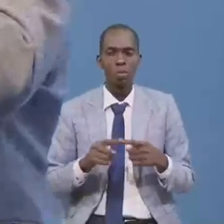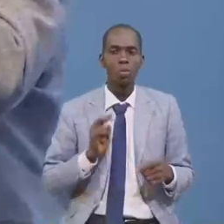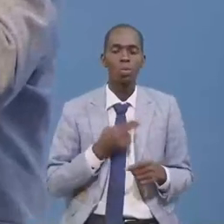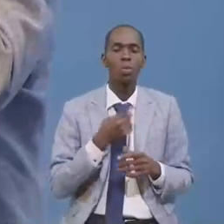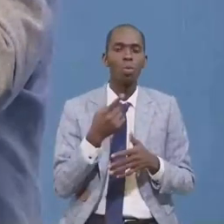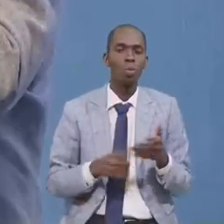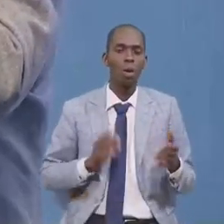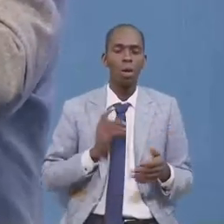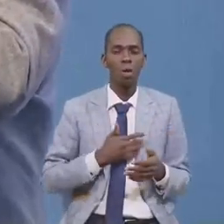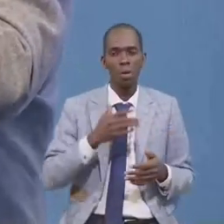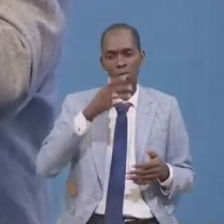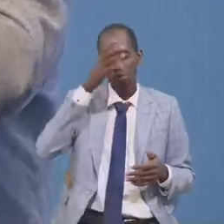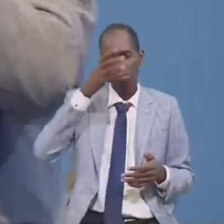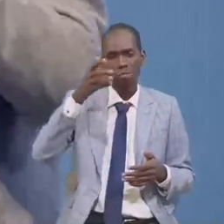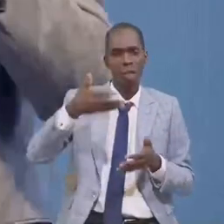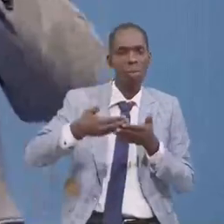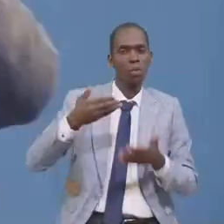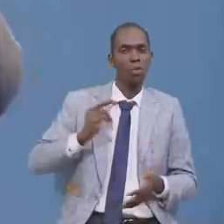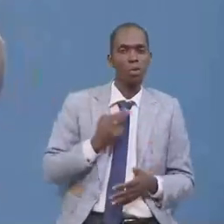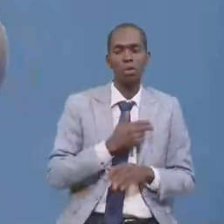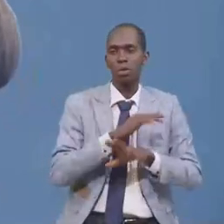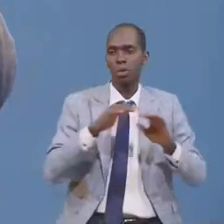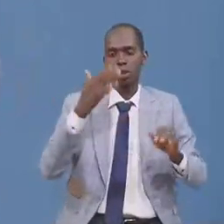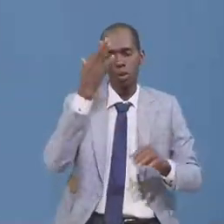Elle nous révèle ce que nos arrière-parents ne connaissaient pas.